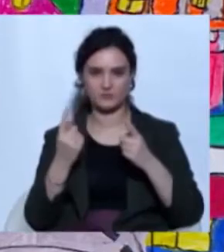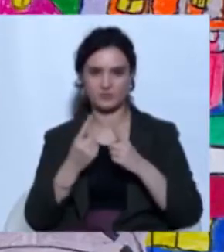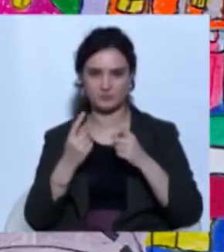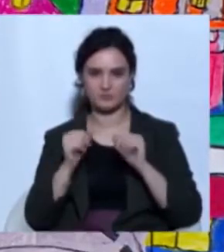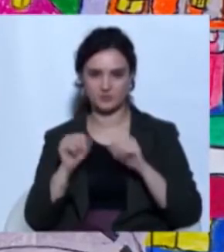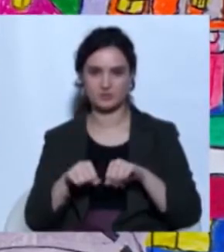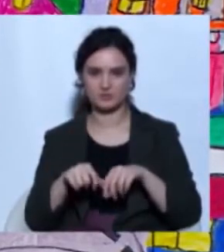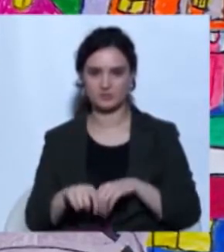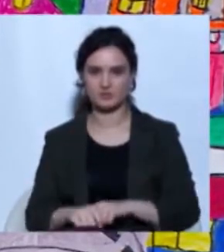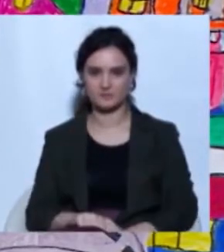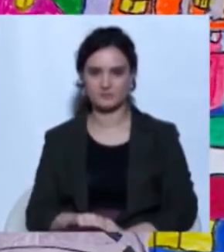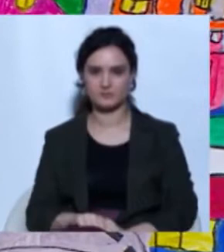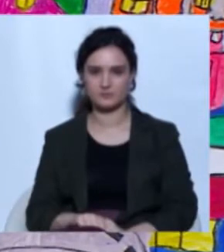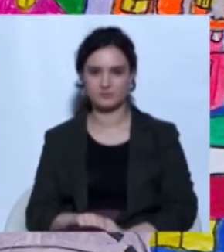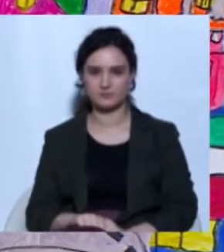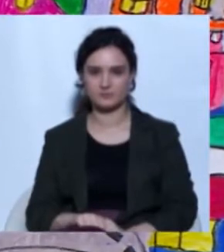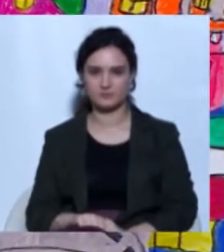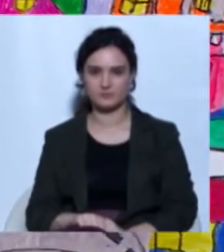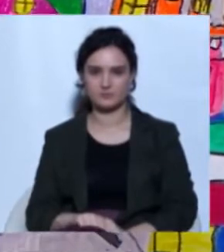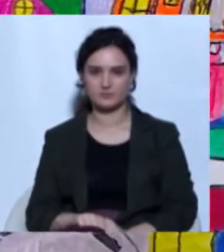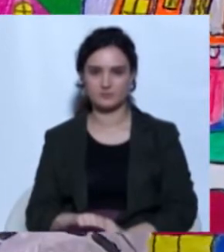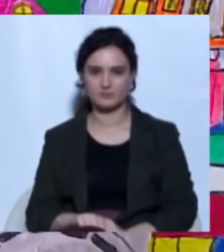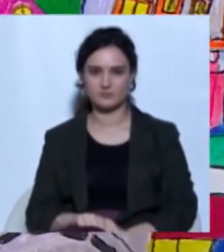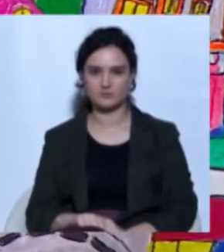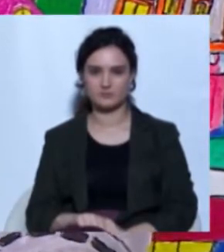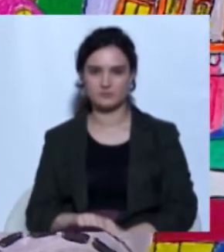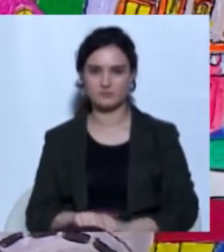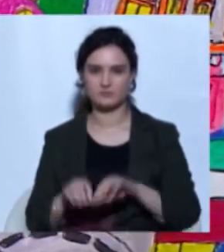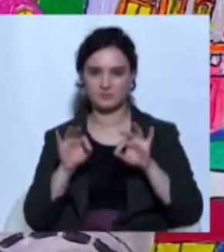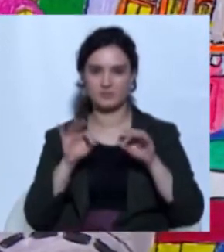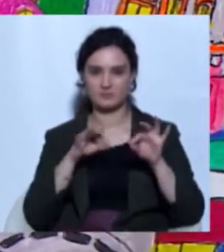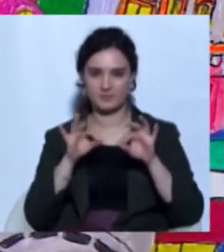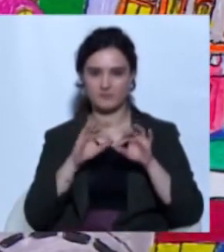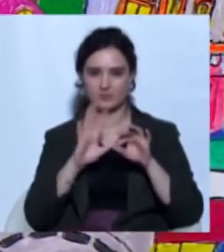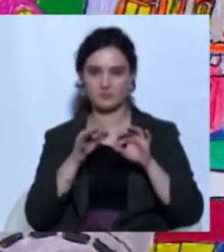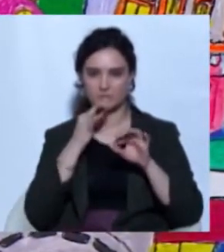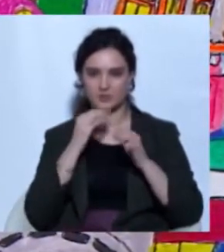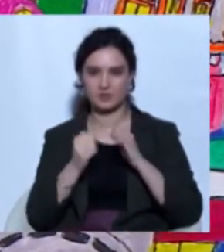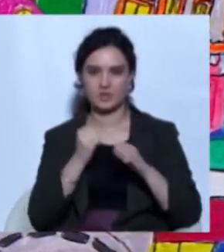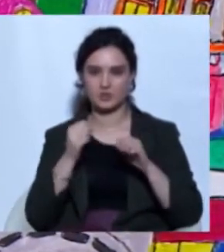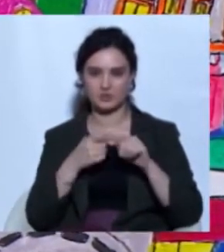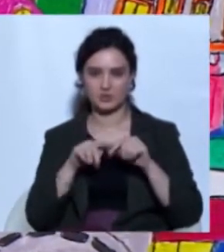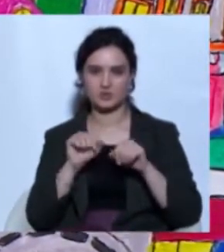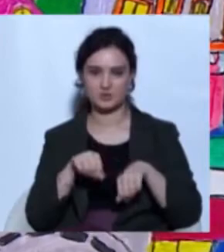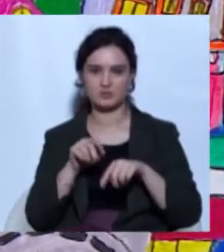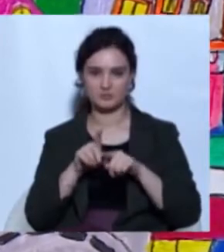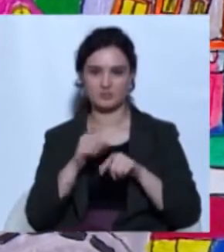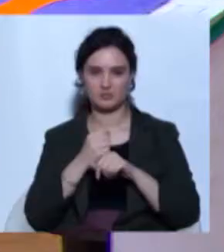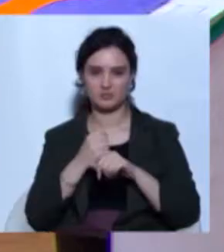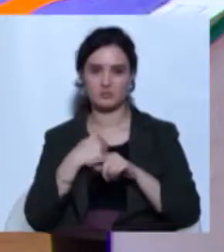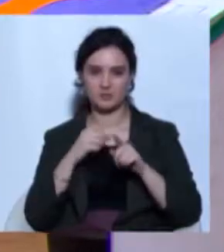ჩვეულებრივ ფურცლები შეღებეთ საღებავით, გააშრეთ და მერე დაჭერთ. მე ესე ვქენი, სხვათაშორის ეს